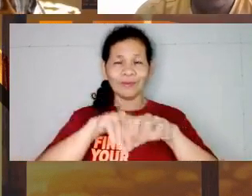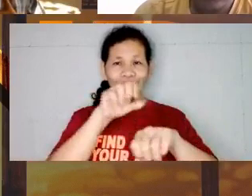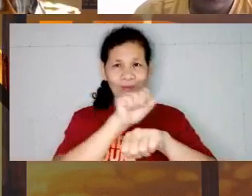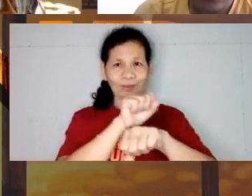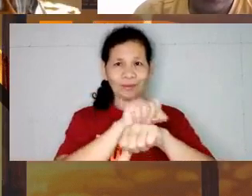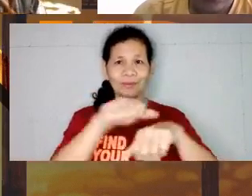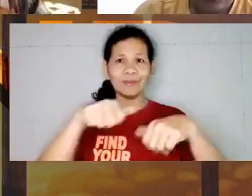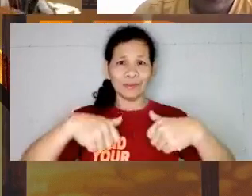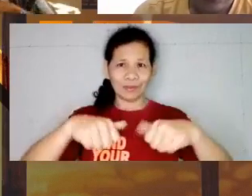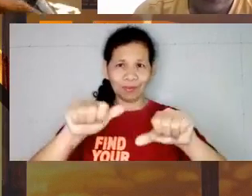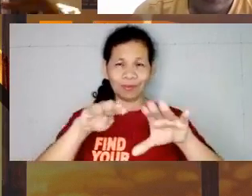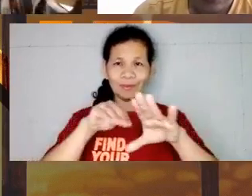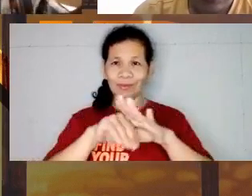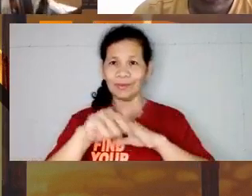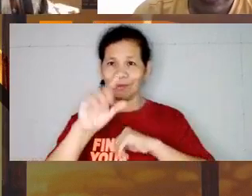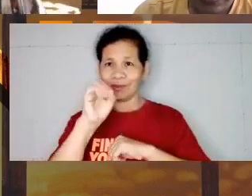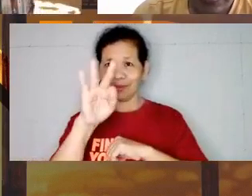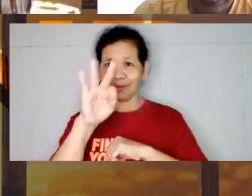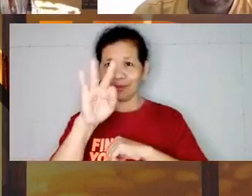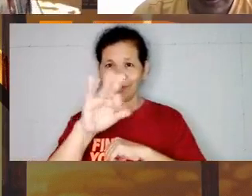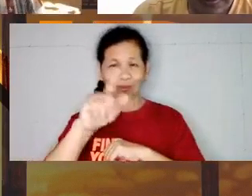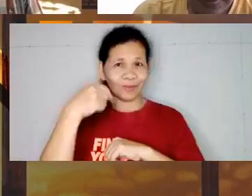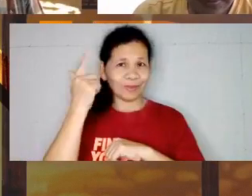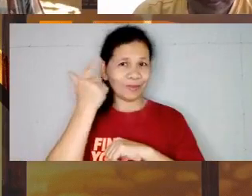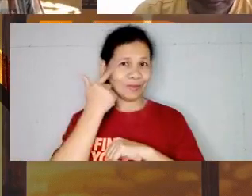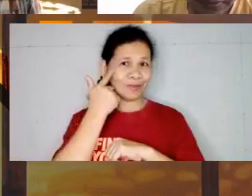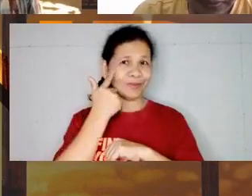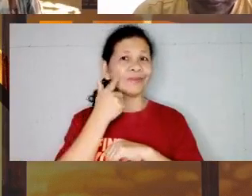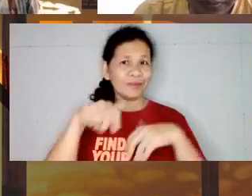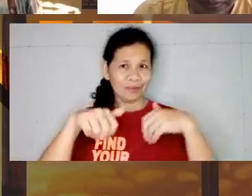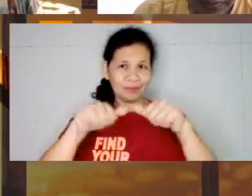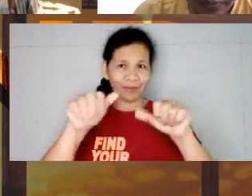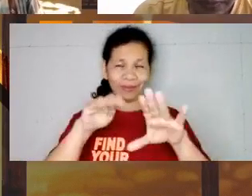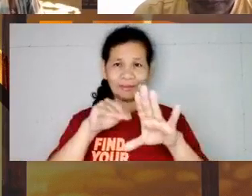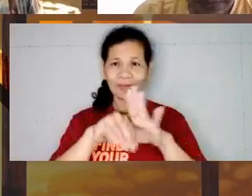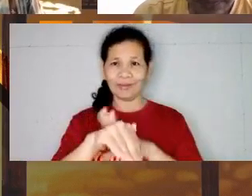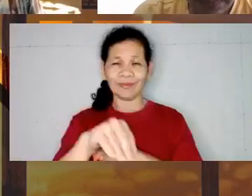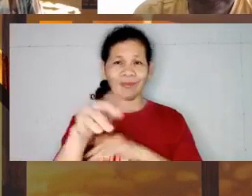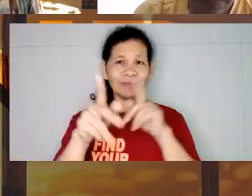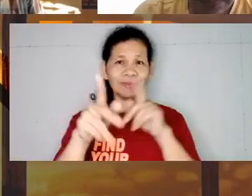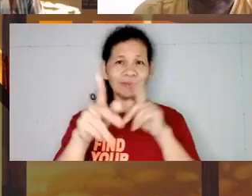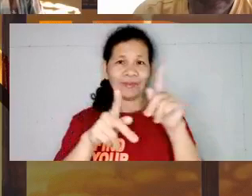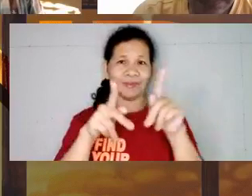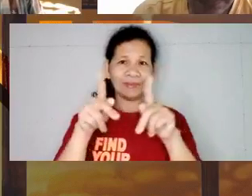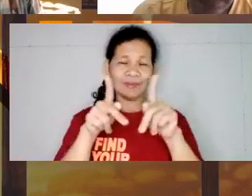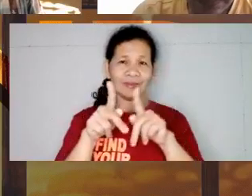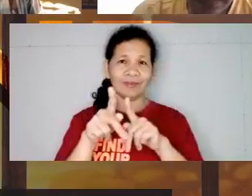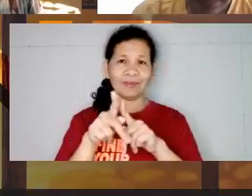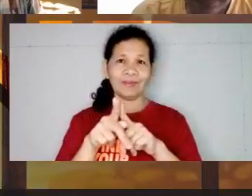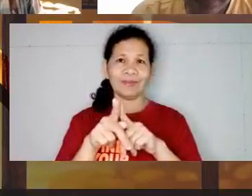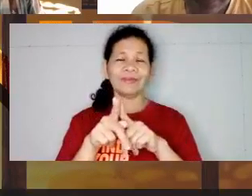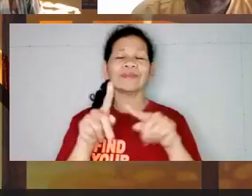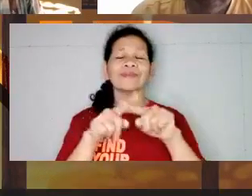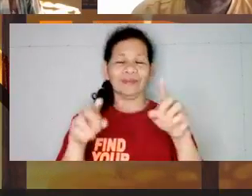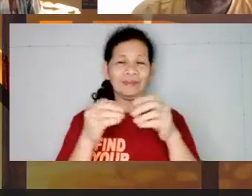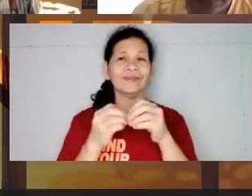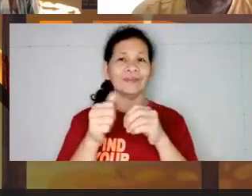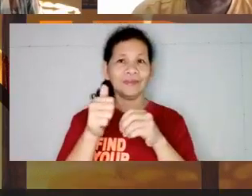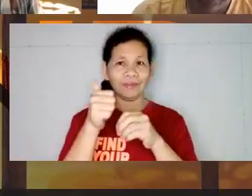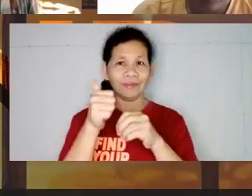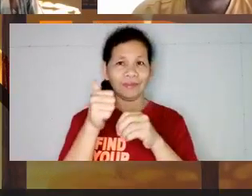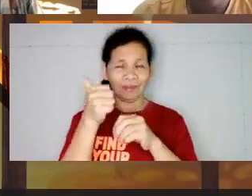kung nagpo-politika ka, approve ka man sa madla. Ang napakahalagang approval